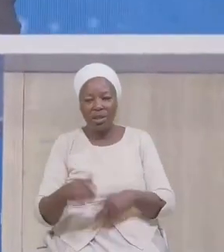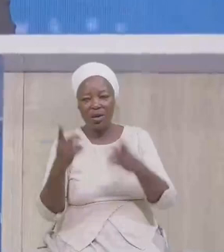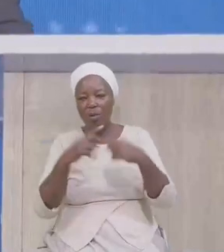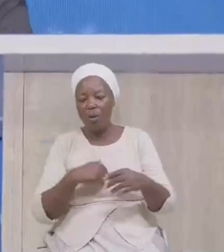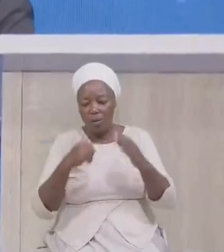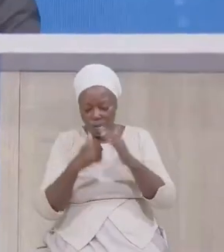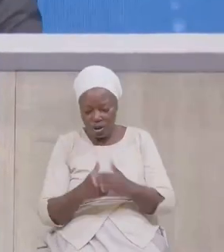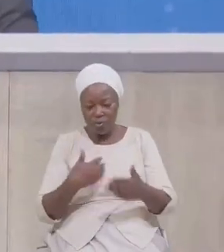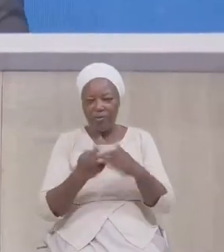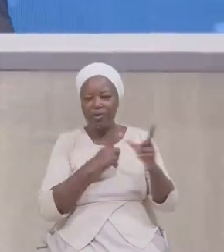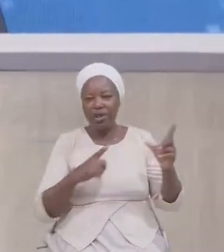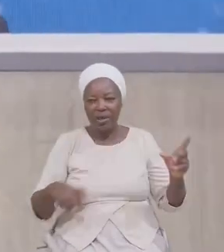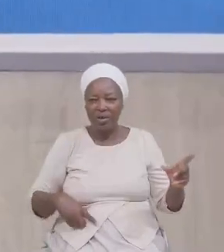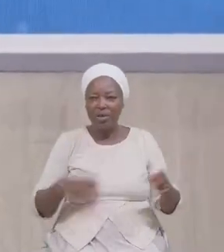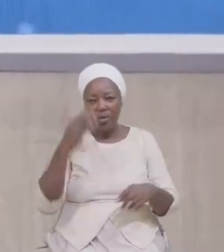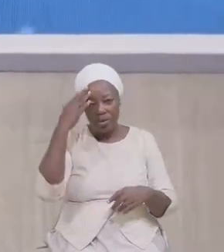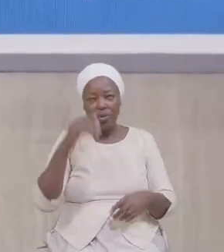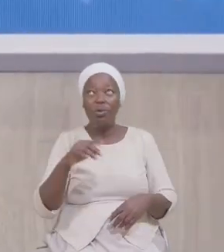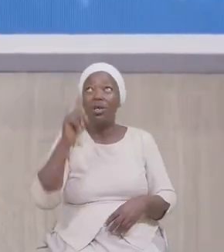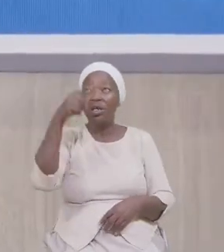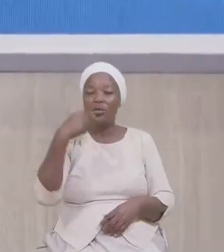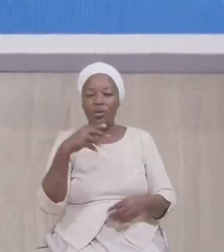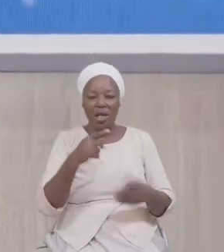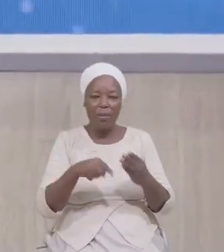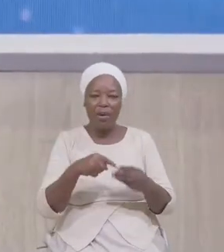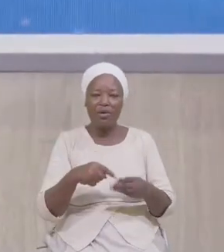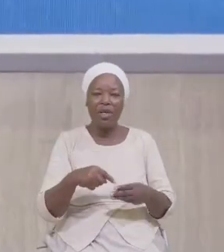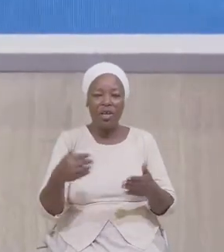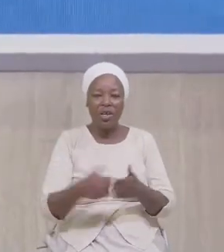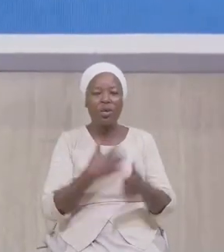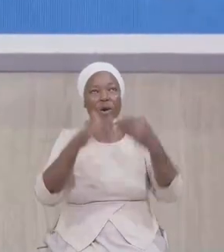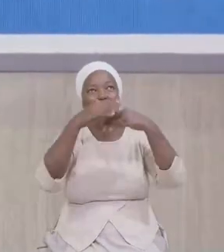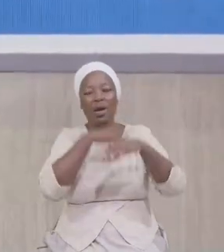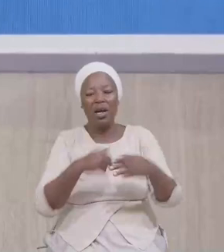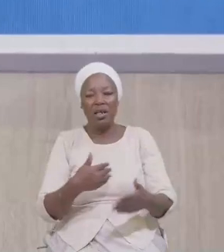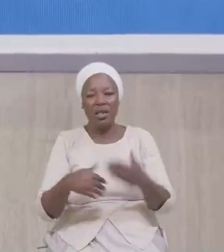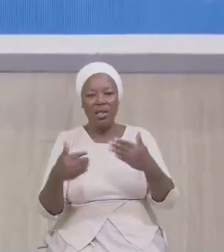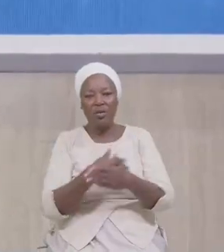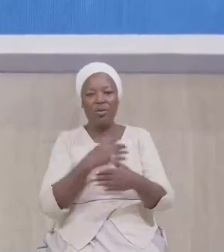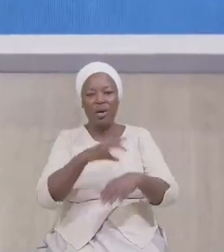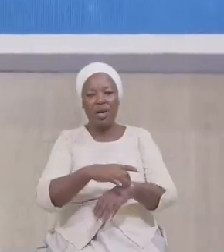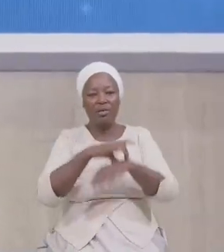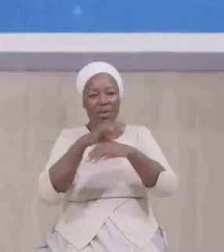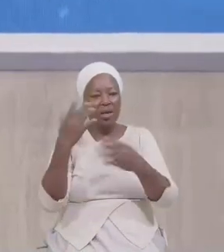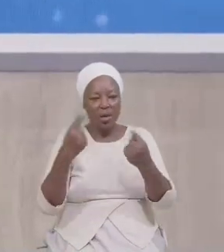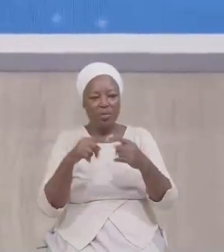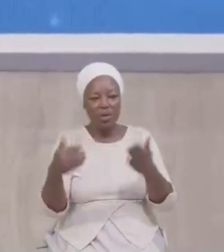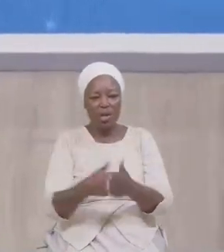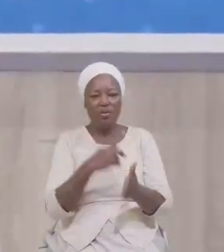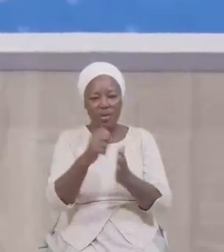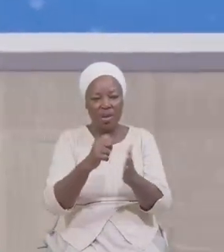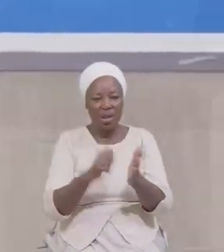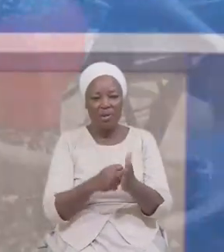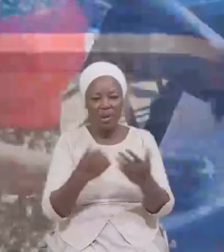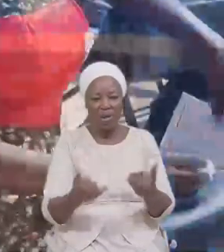se prosterner devant Dieu. Il a parlé des nouveaux cieux et de la nouvelle terre. Maintenant, venons dans le Nouveau Testament, en